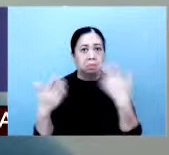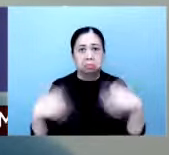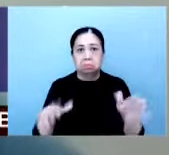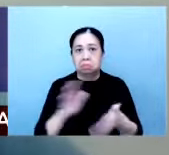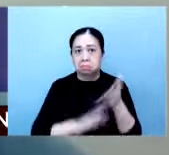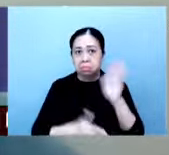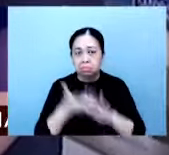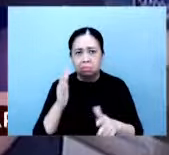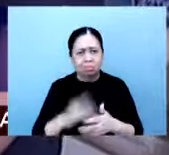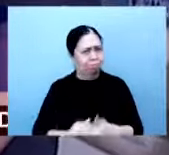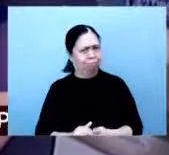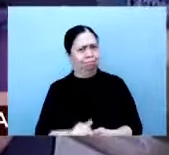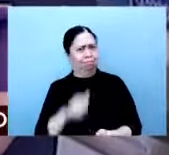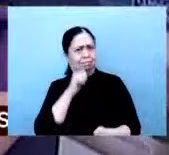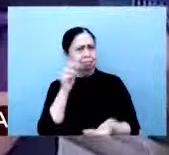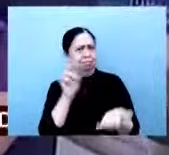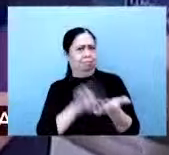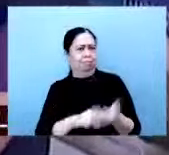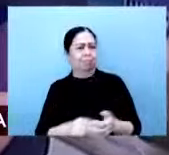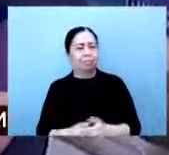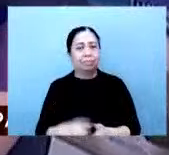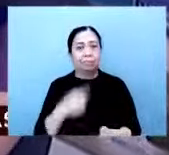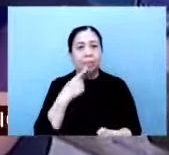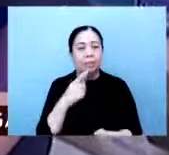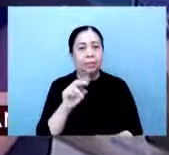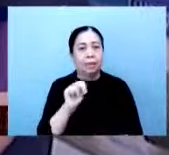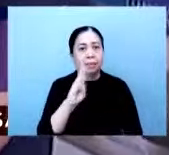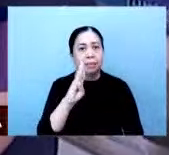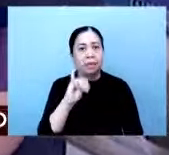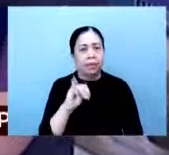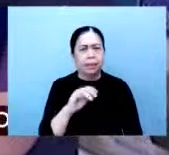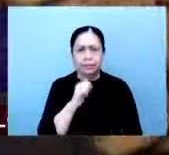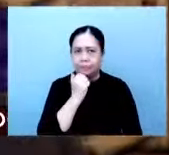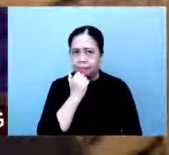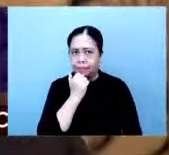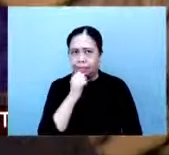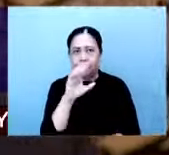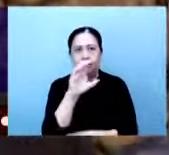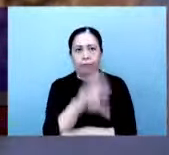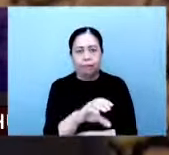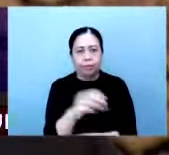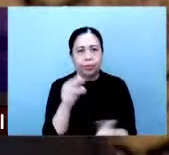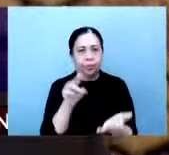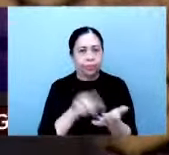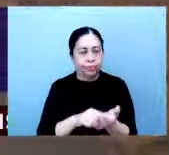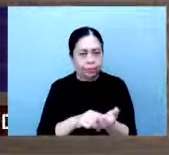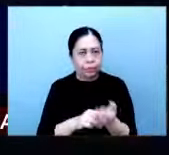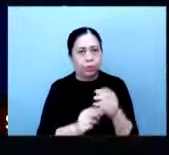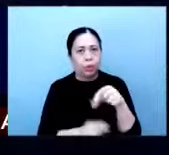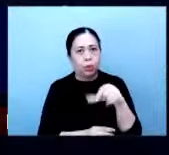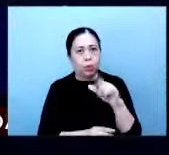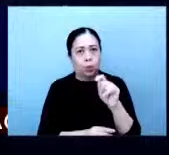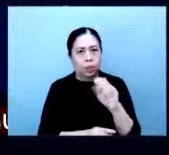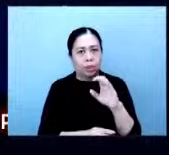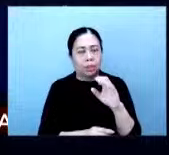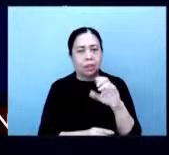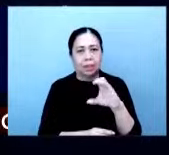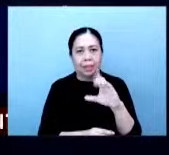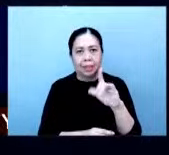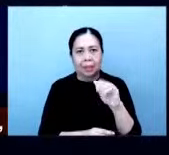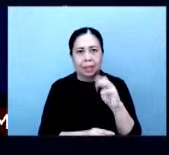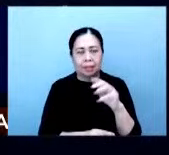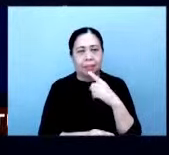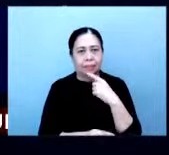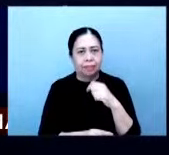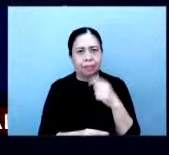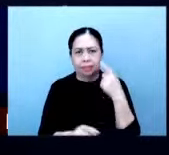hindi ko pinirmahan ayon sa NBI hindi dapat sa pilitan ng pagpapapirma sa quid claim tingin naman ng Philippine alliance of patient